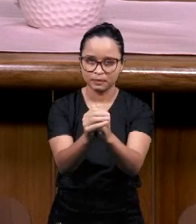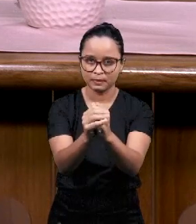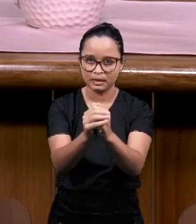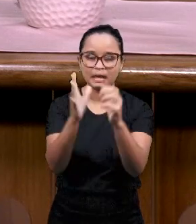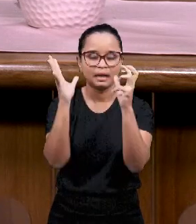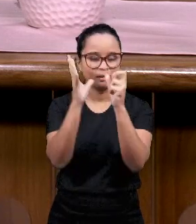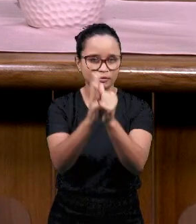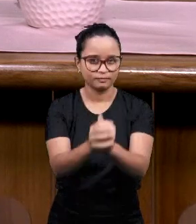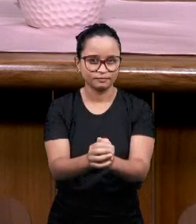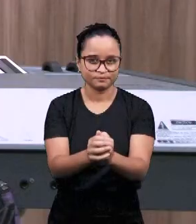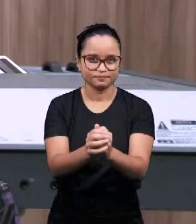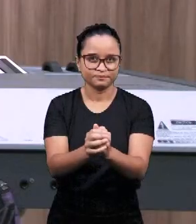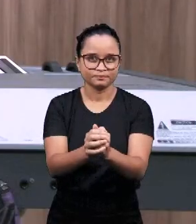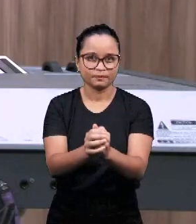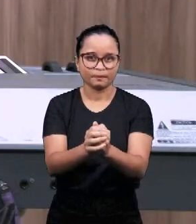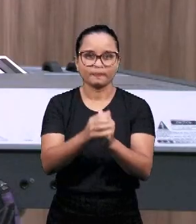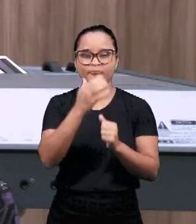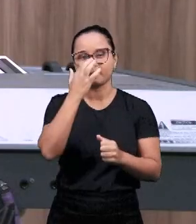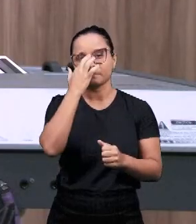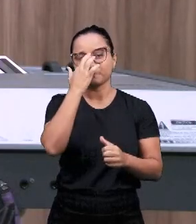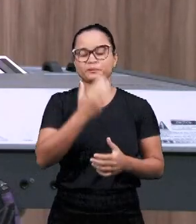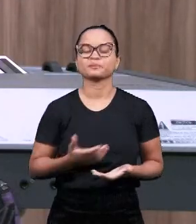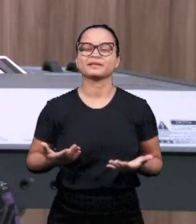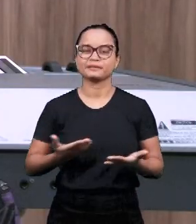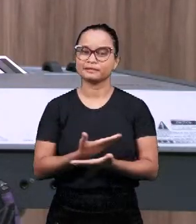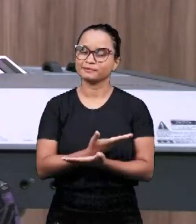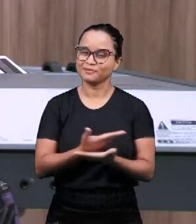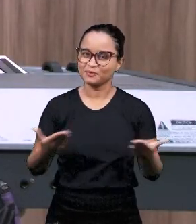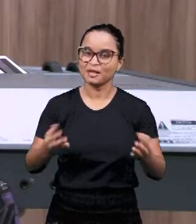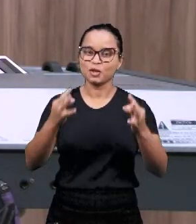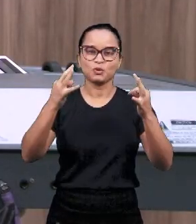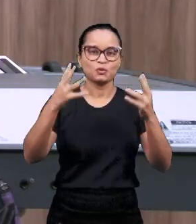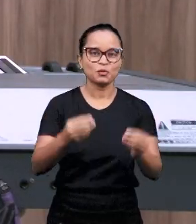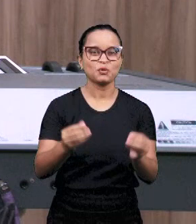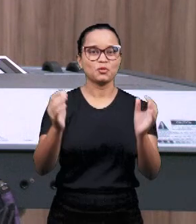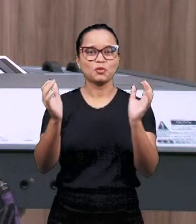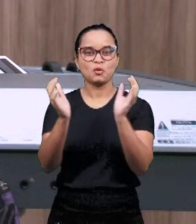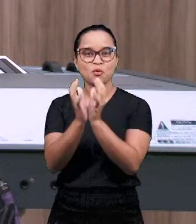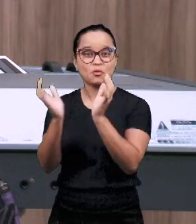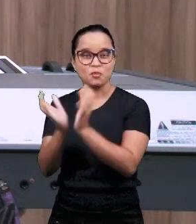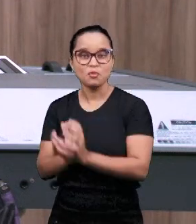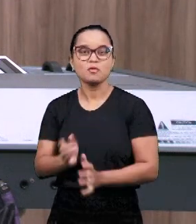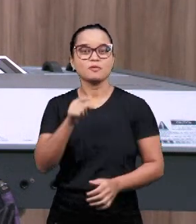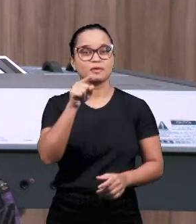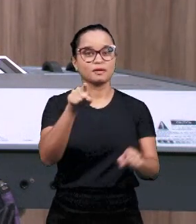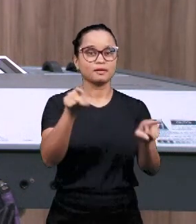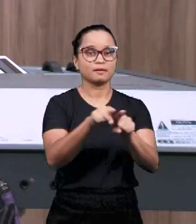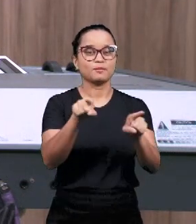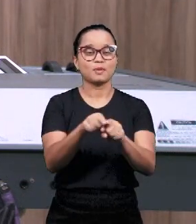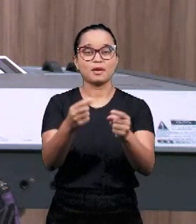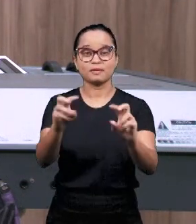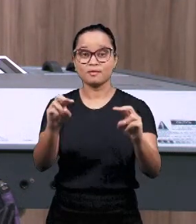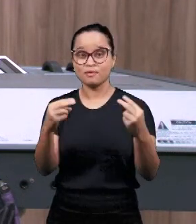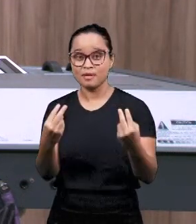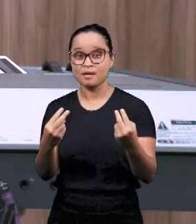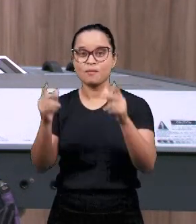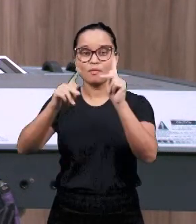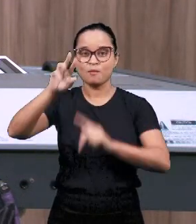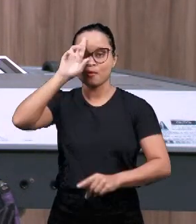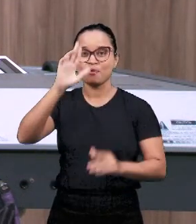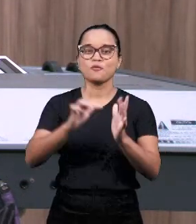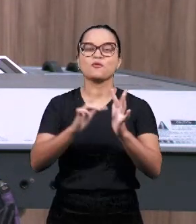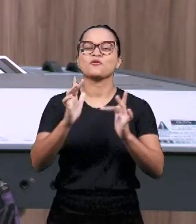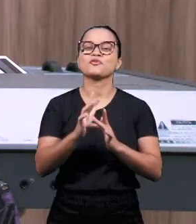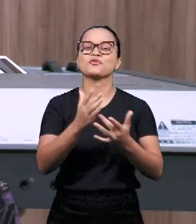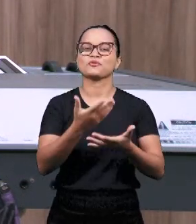Amen. Amen, mes frères. Je veux saluer toutes les classes et aussi à toi qui nous regardes dans la paix du